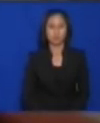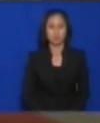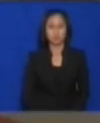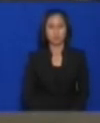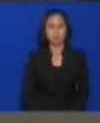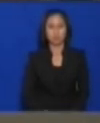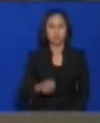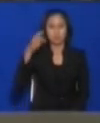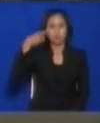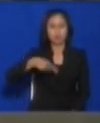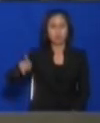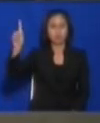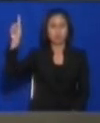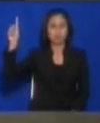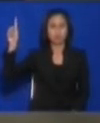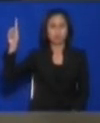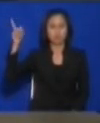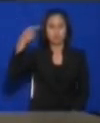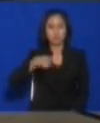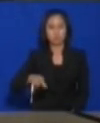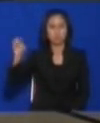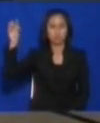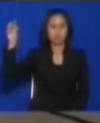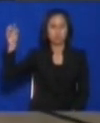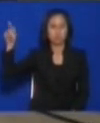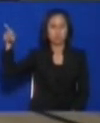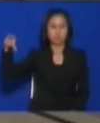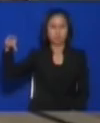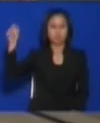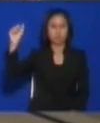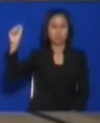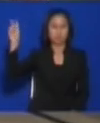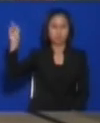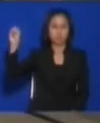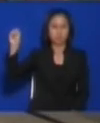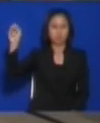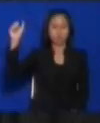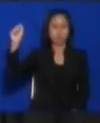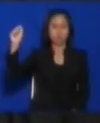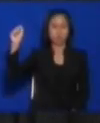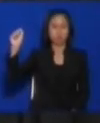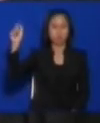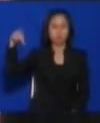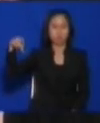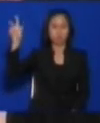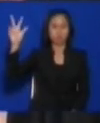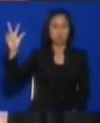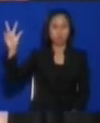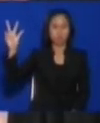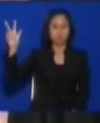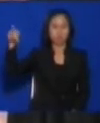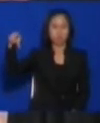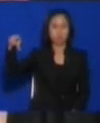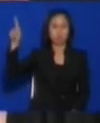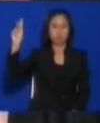partai Demokrat Gerindra Pan PKS dan P3 selanjutnya pasangan dengan